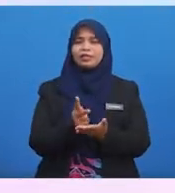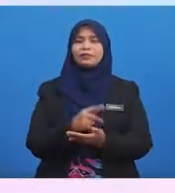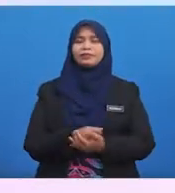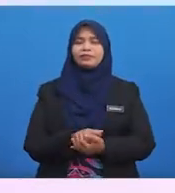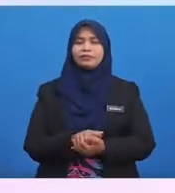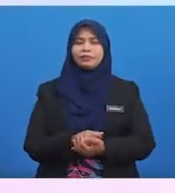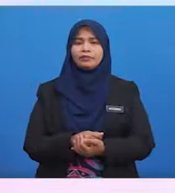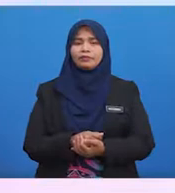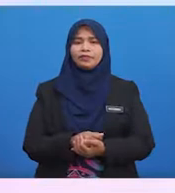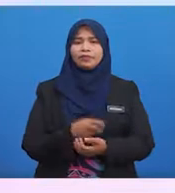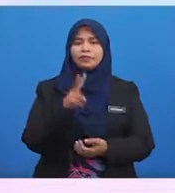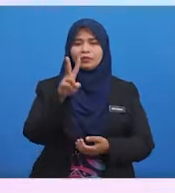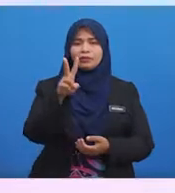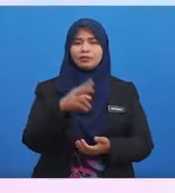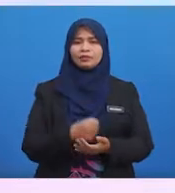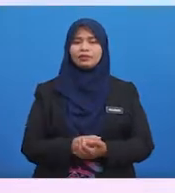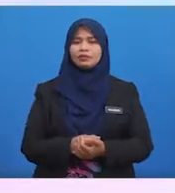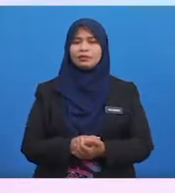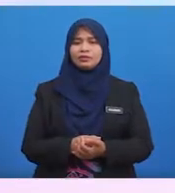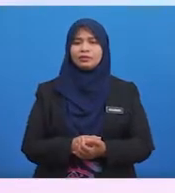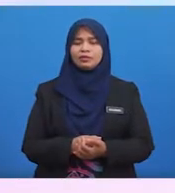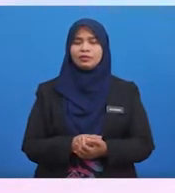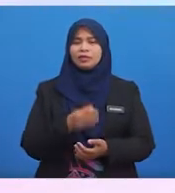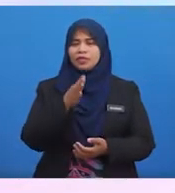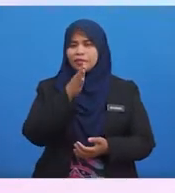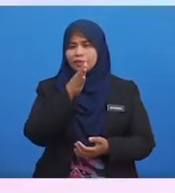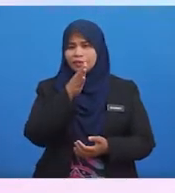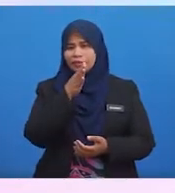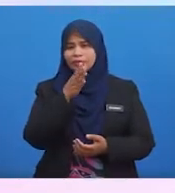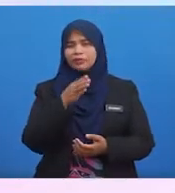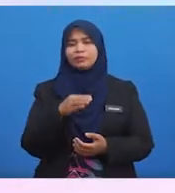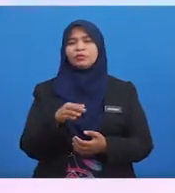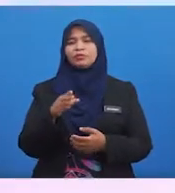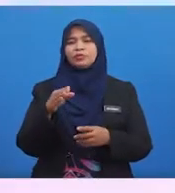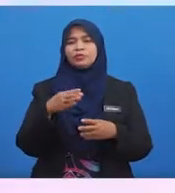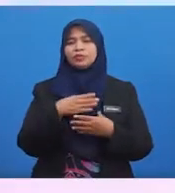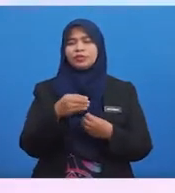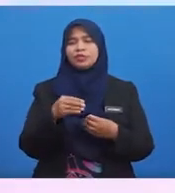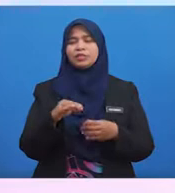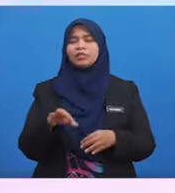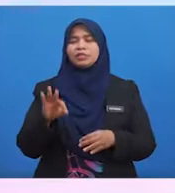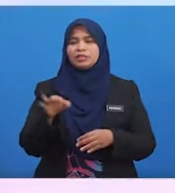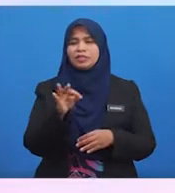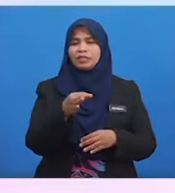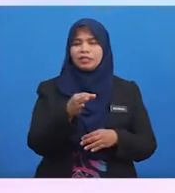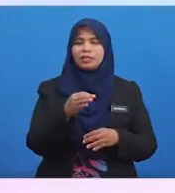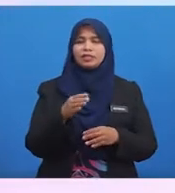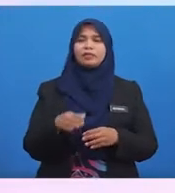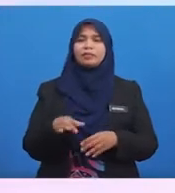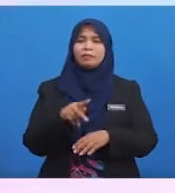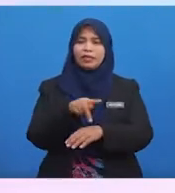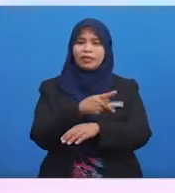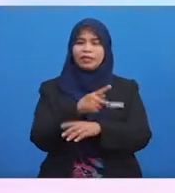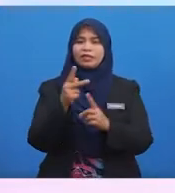situasi kedua Ibu Kamal suka menjahit pakaian kepada Khaliq